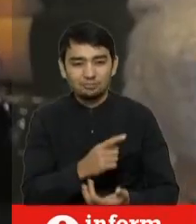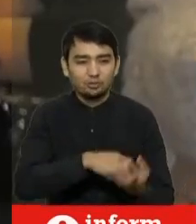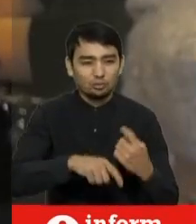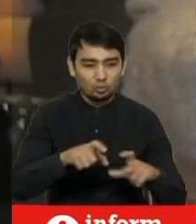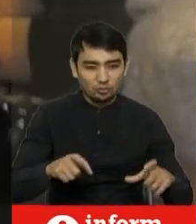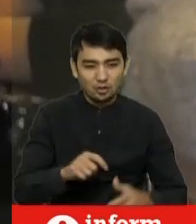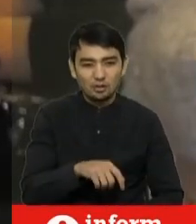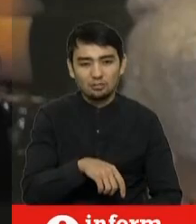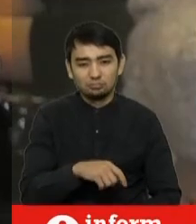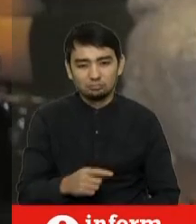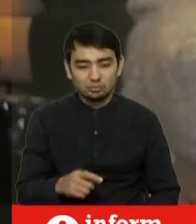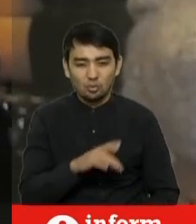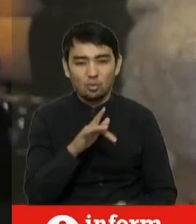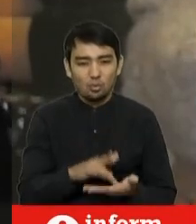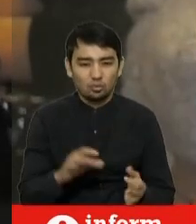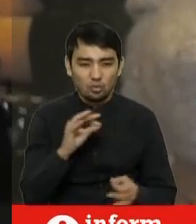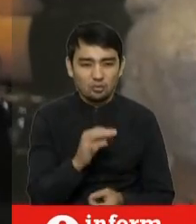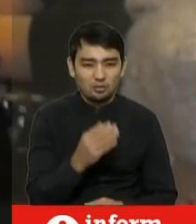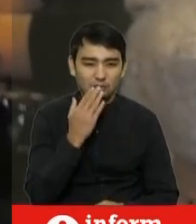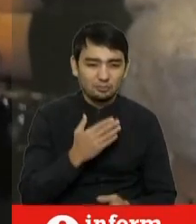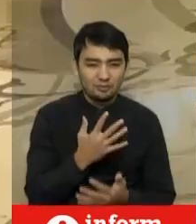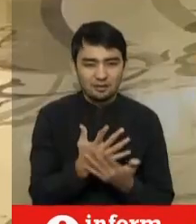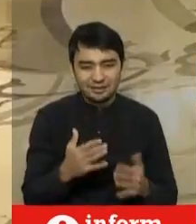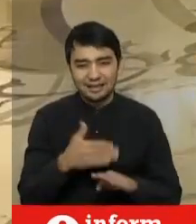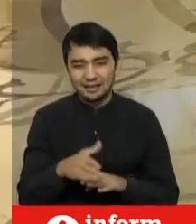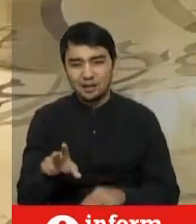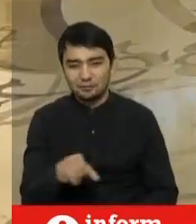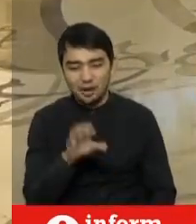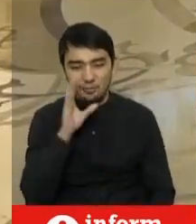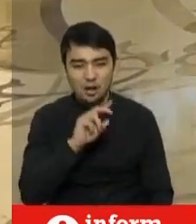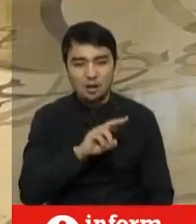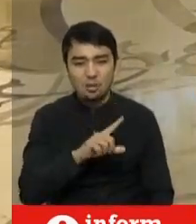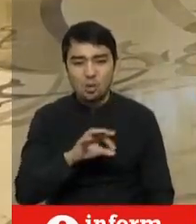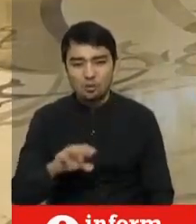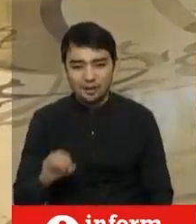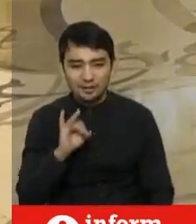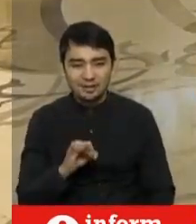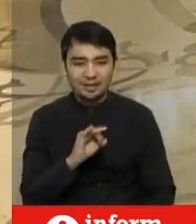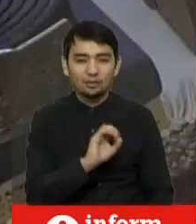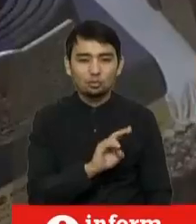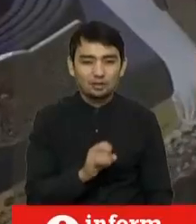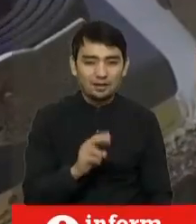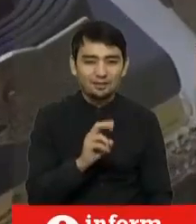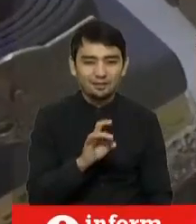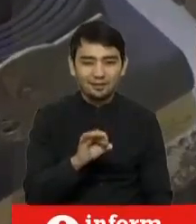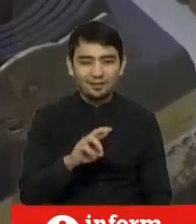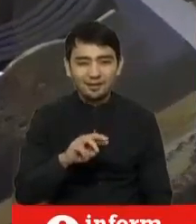«Деловой город», в рамках которой можно получить льготные кредиты. А представителям креативной индустрии частично